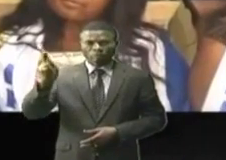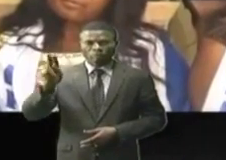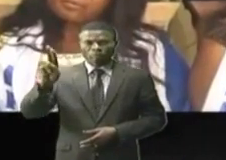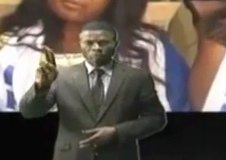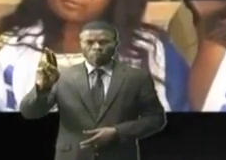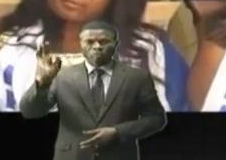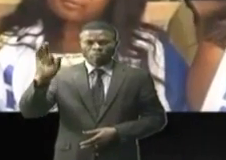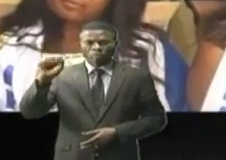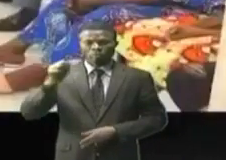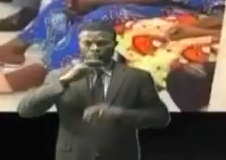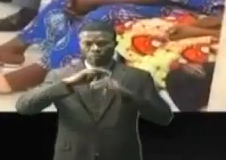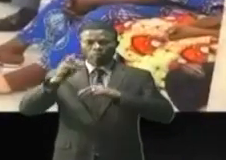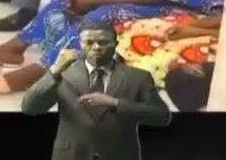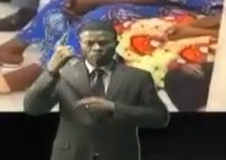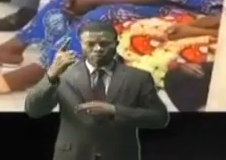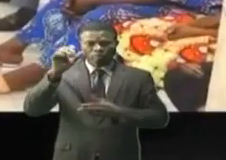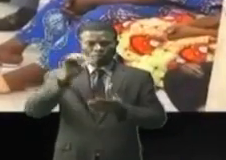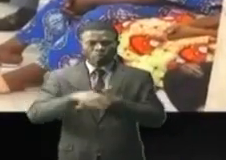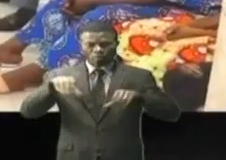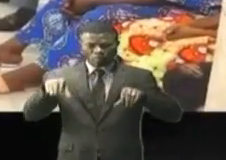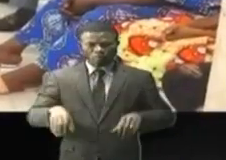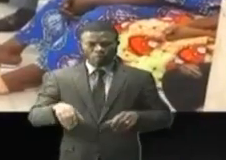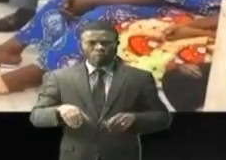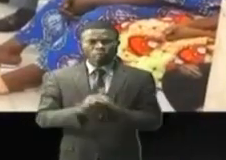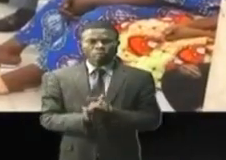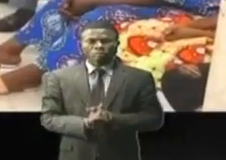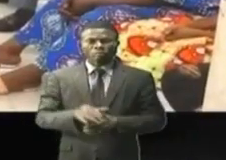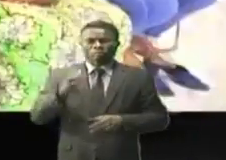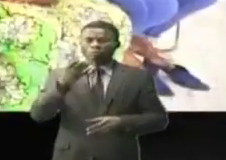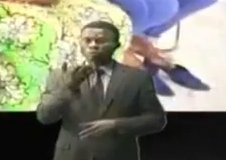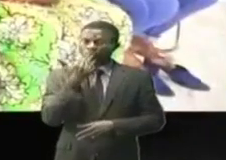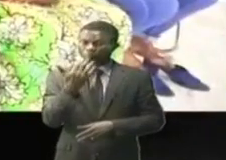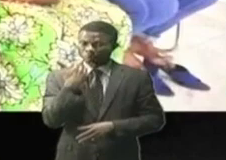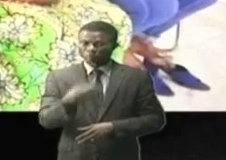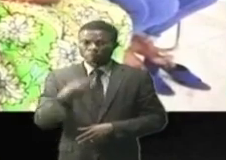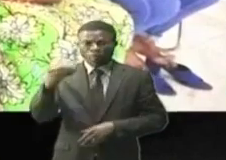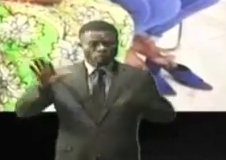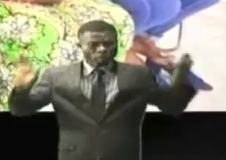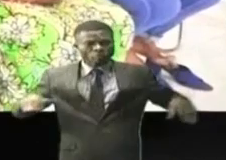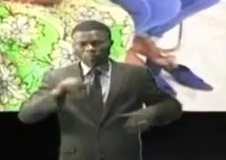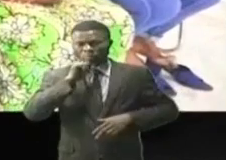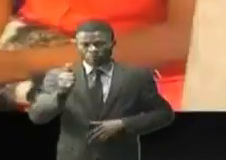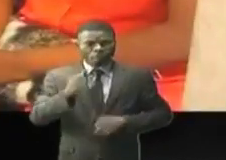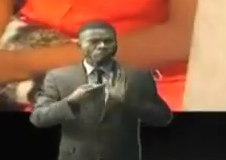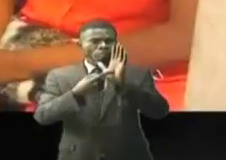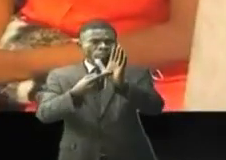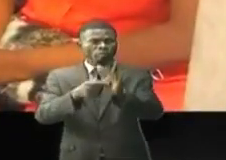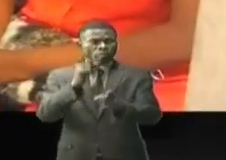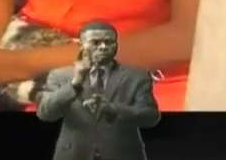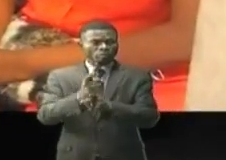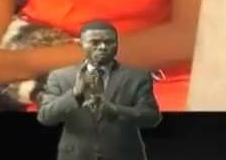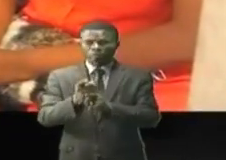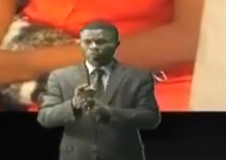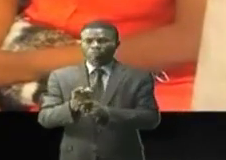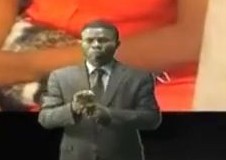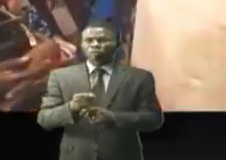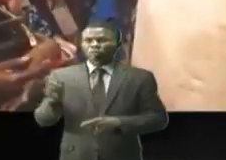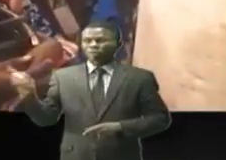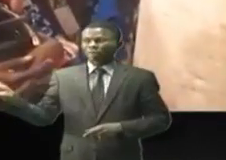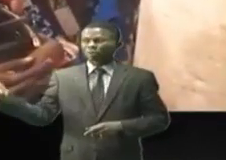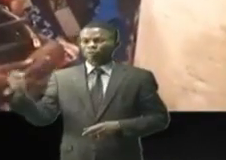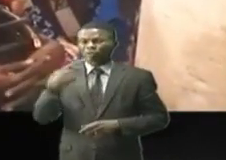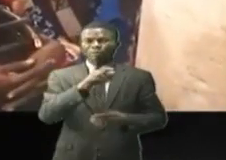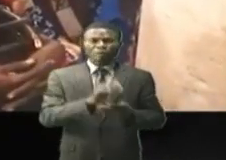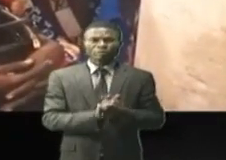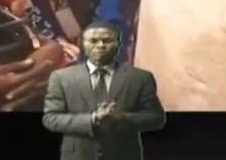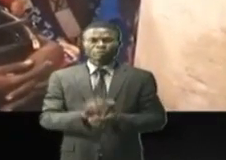n'avait qu'un seul message concis et précis, l'osonayo nandekete. Ce qui traduit veut dire ne jamais donner son riz aux oiseaux qui